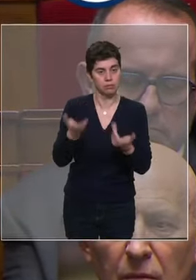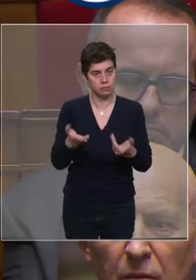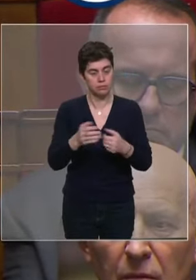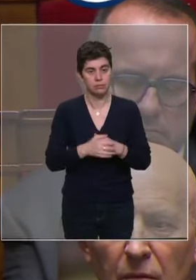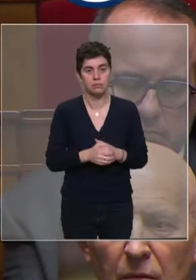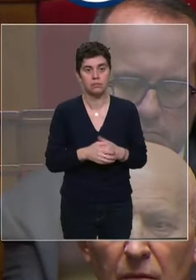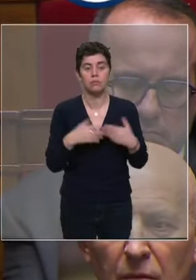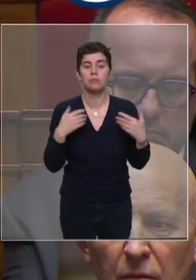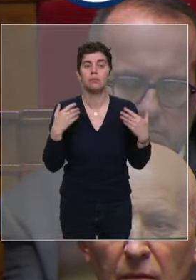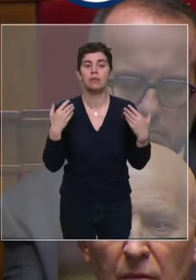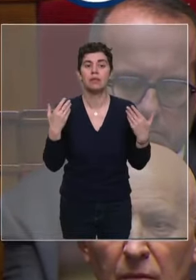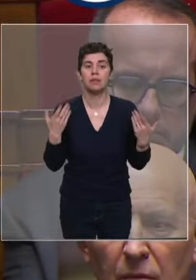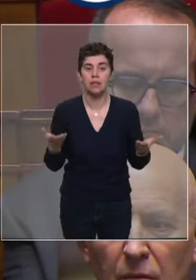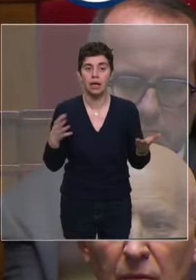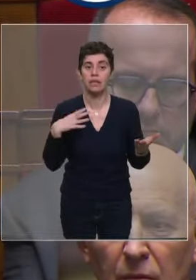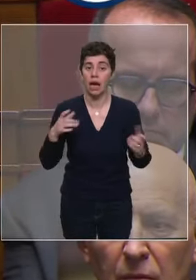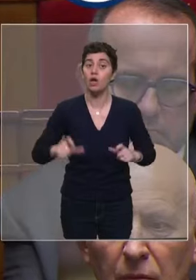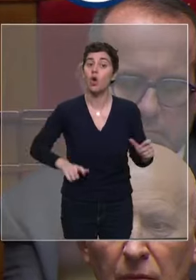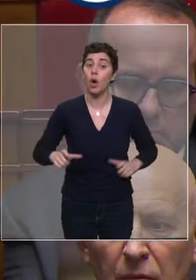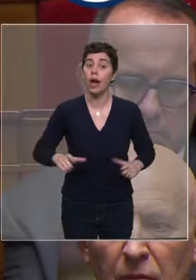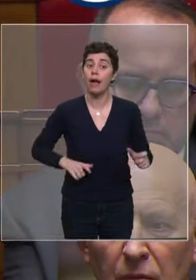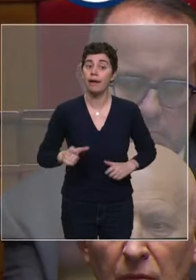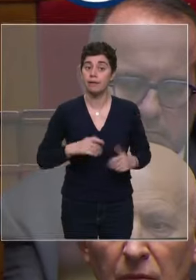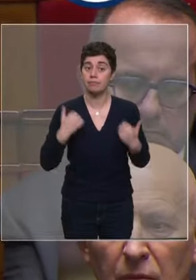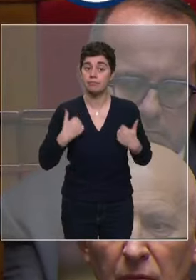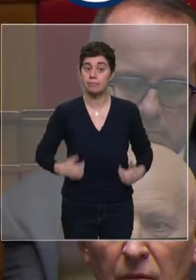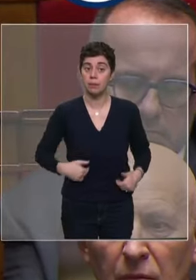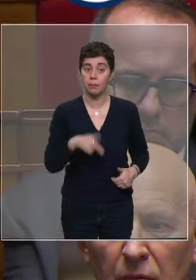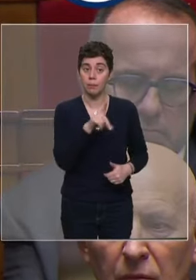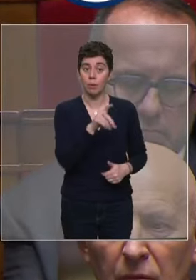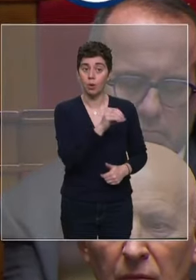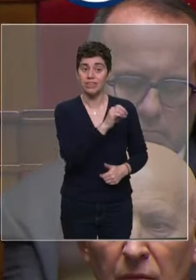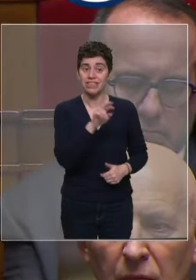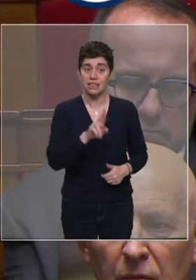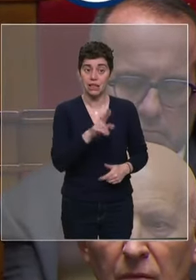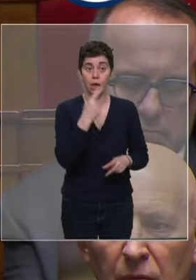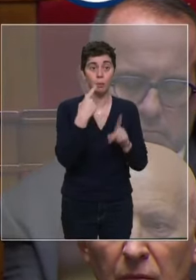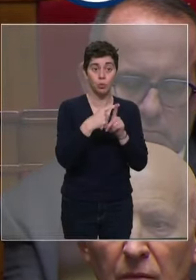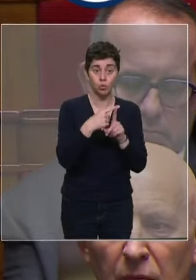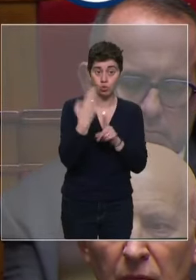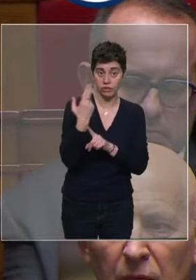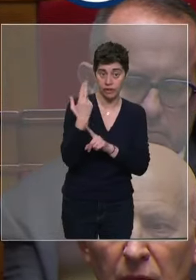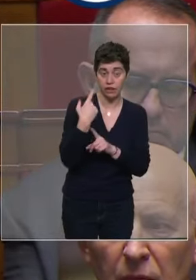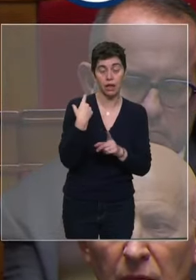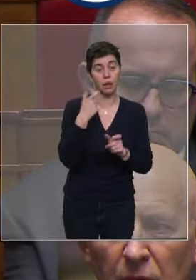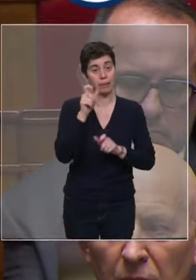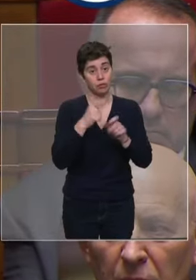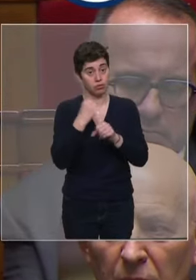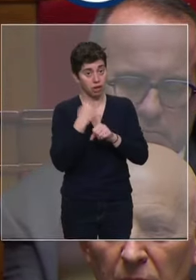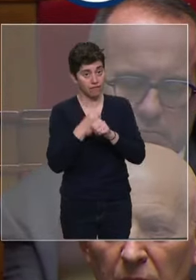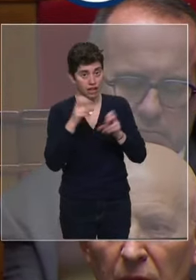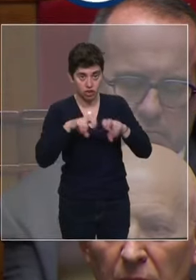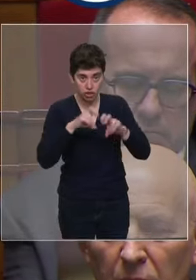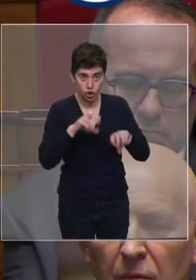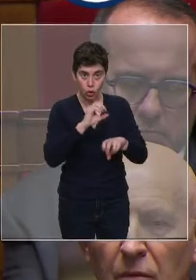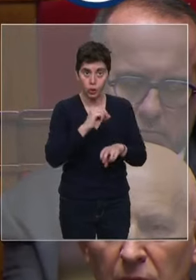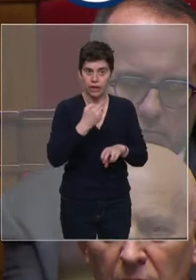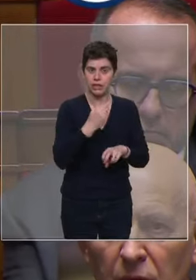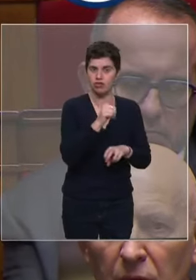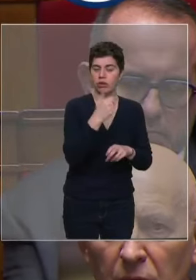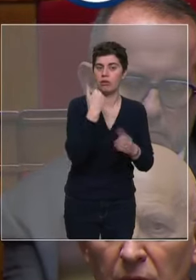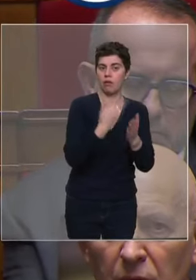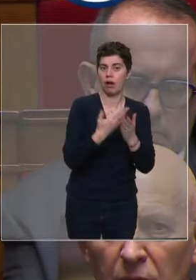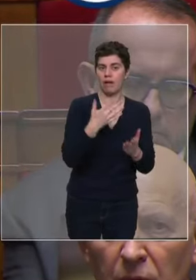d'approvisionnement. C'est le combat de notre collègue ici, Dominique Potier, avec de nombreux universitaires et ONG, et la France, là encore, a paru exprimer des